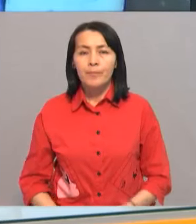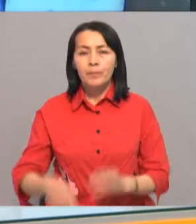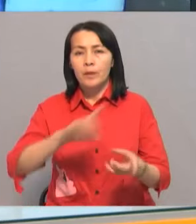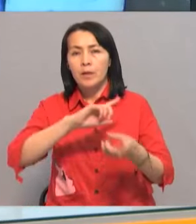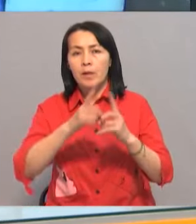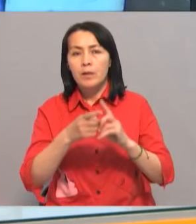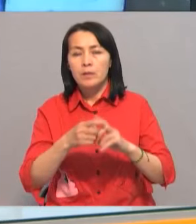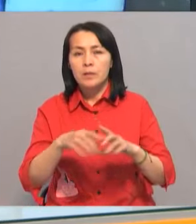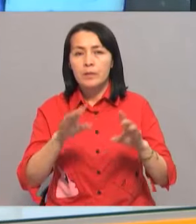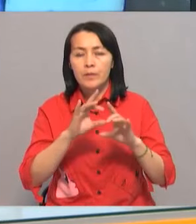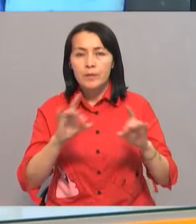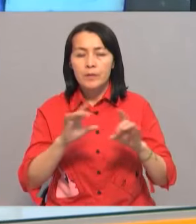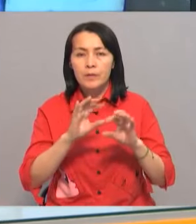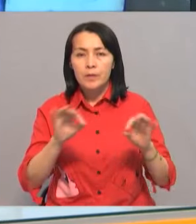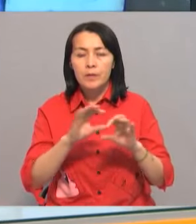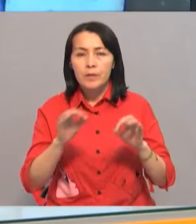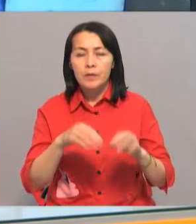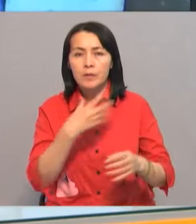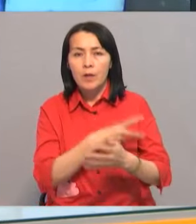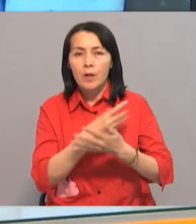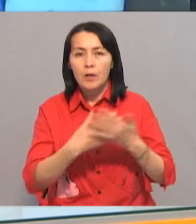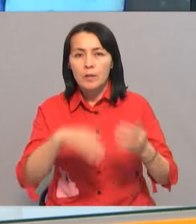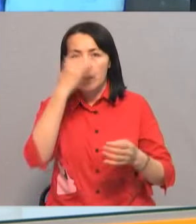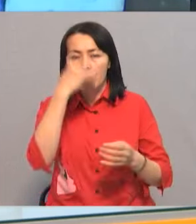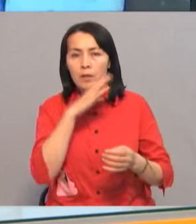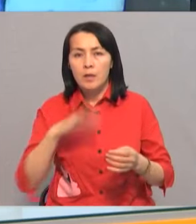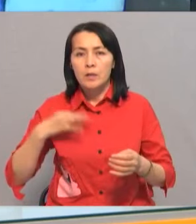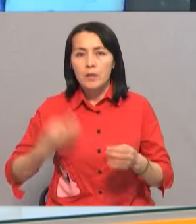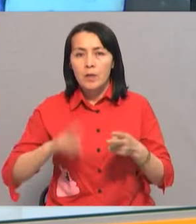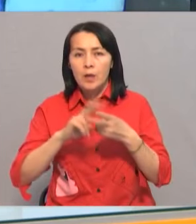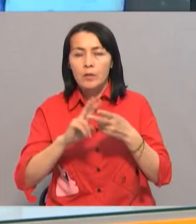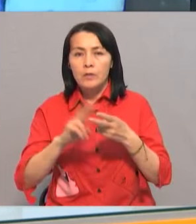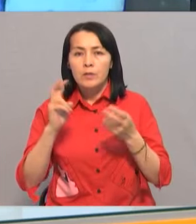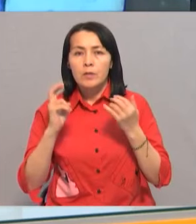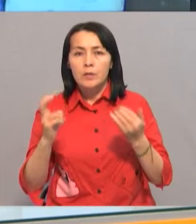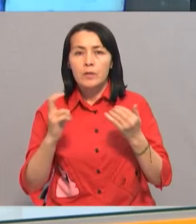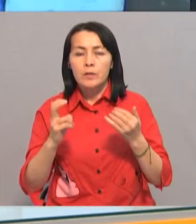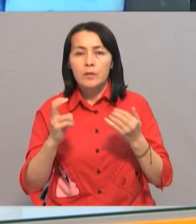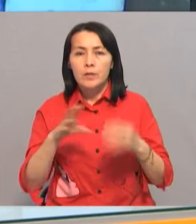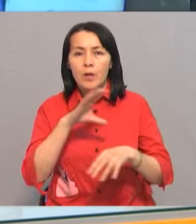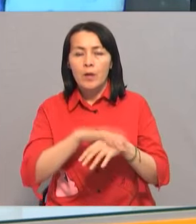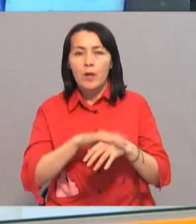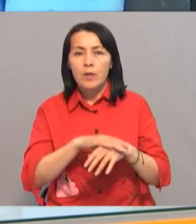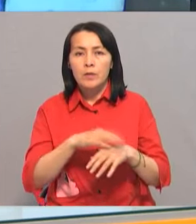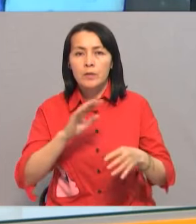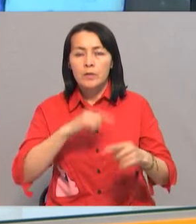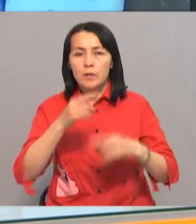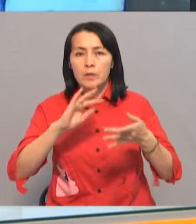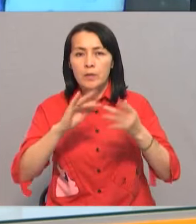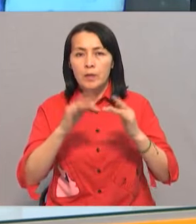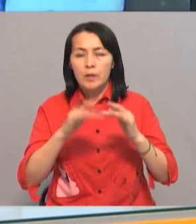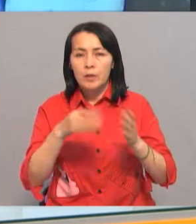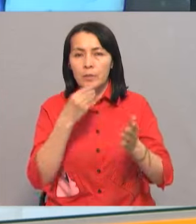Занимавшихся распространением наркотиков родителей сына судили в Шымкенте. Они принимали заказы через интернет и оставляли их для